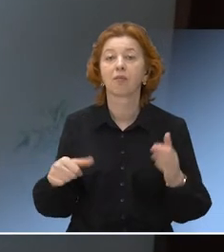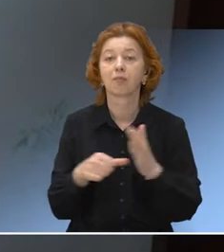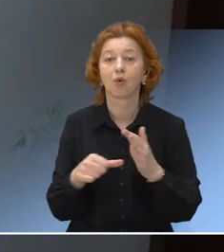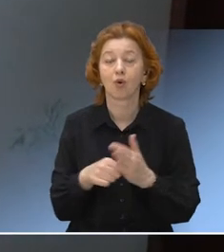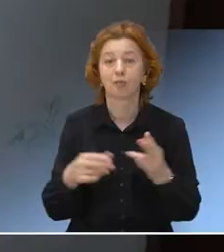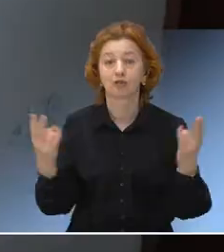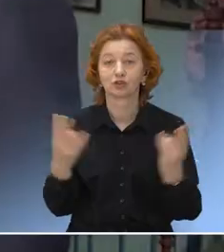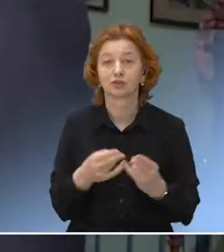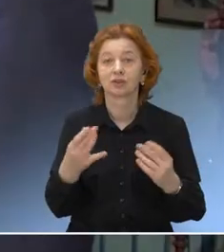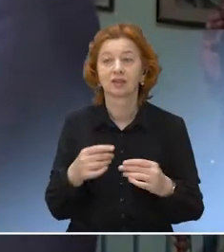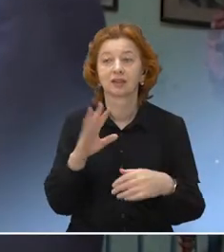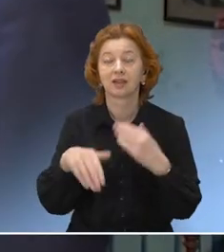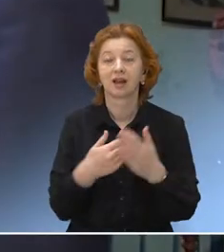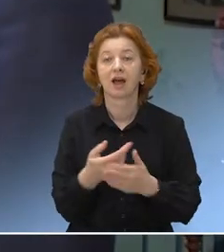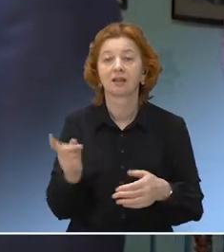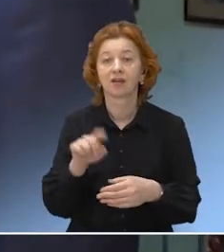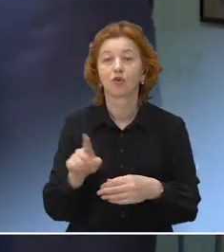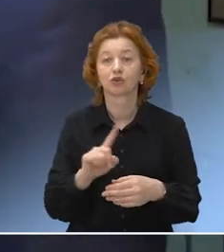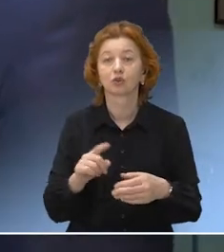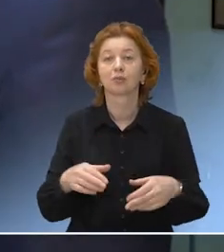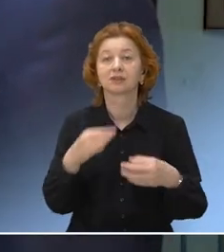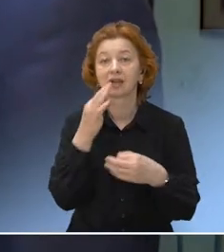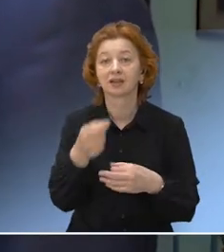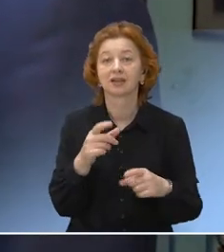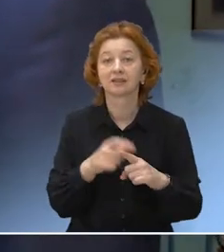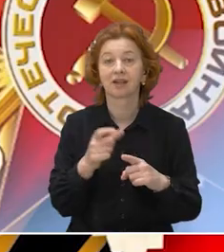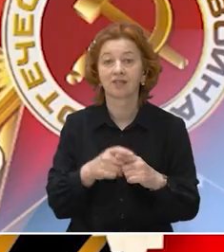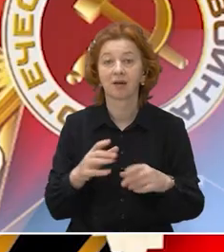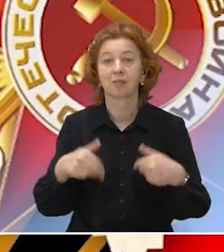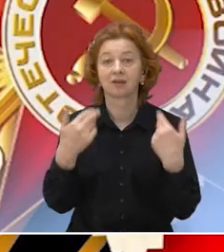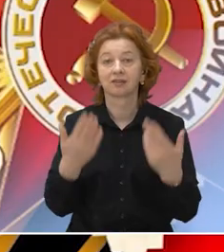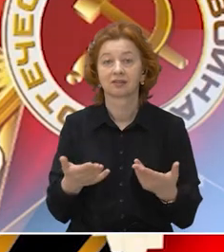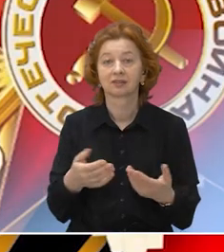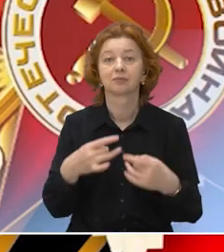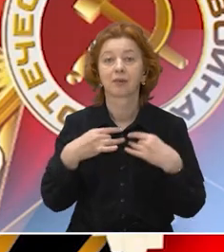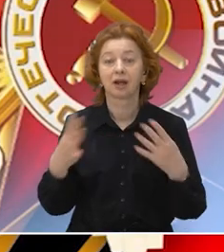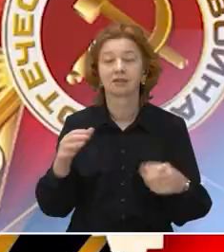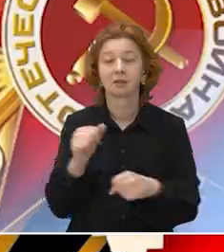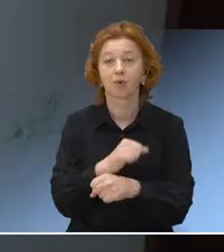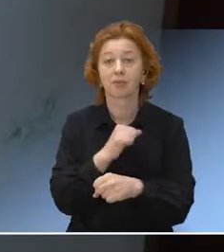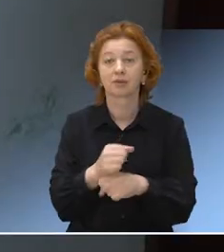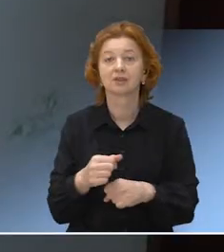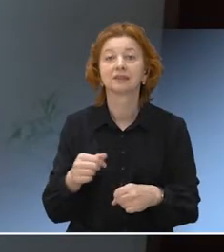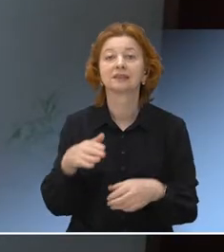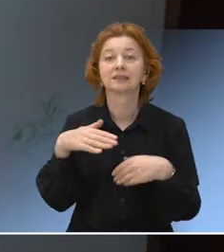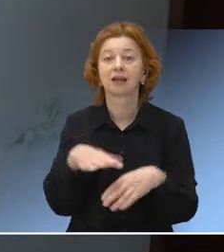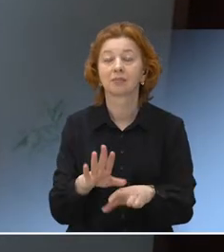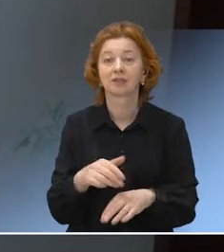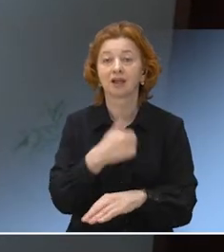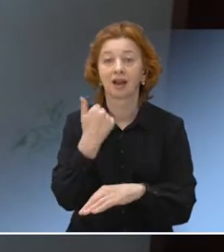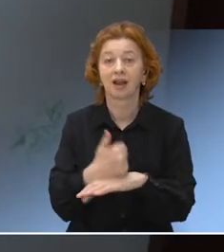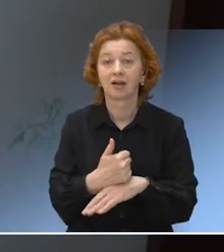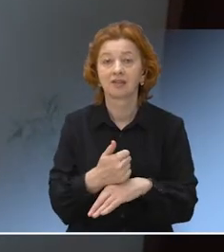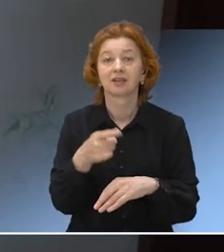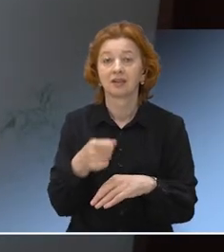помощь требуется, и, конечно же, для того, чтобы высказать слова поздравления с предстоящим праздником Победы. Заместитель главы